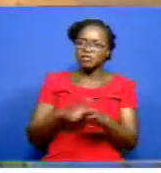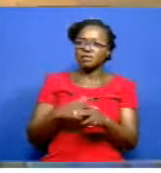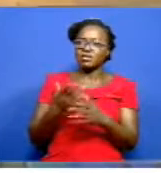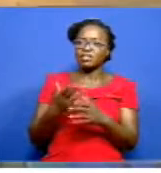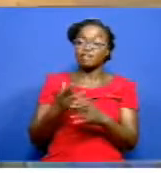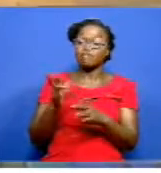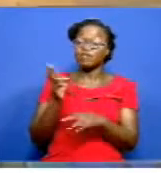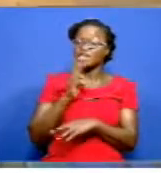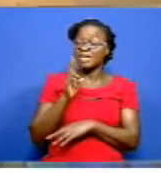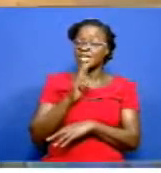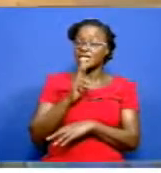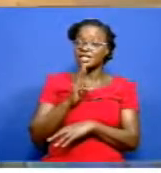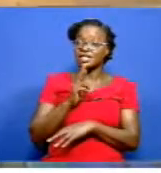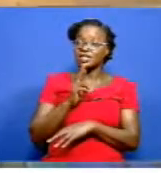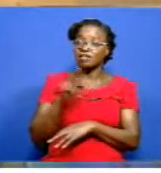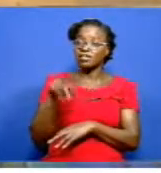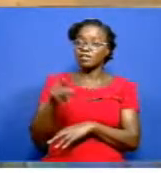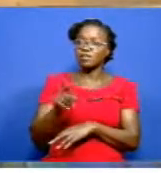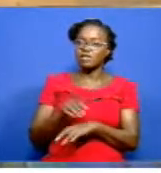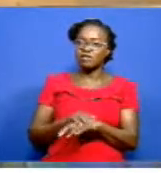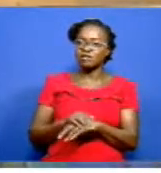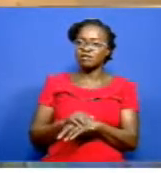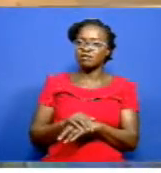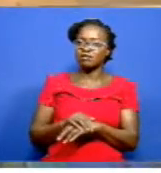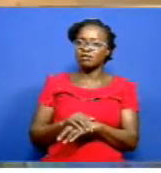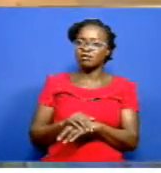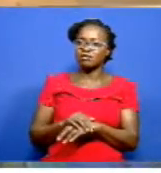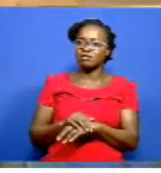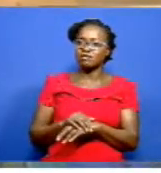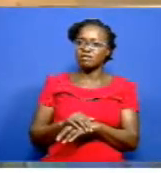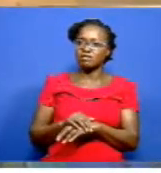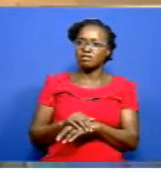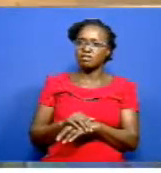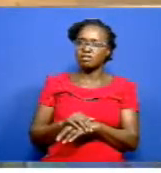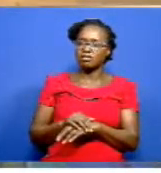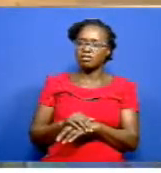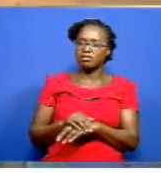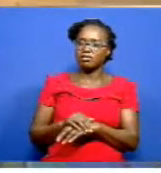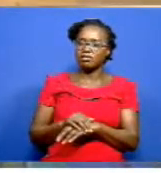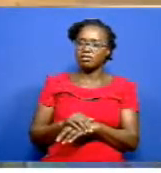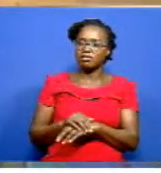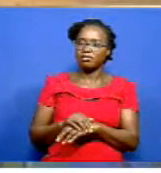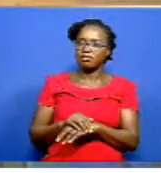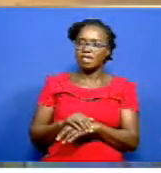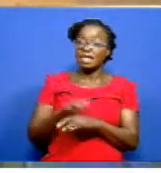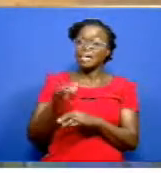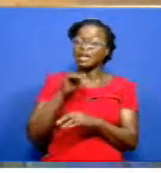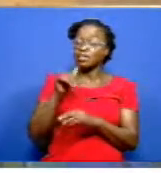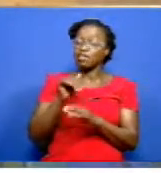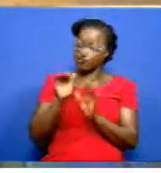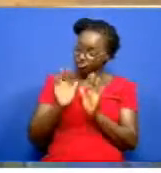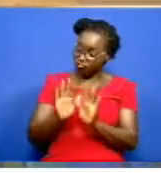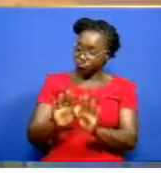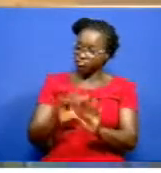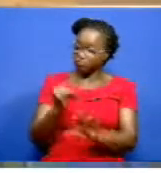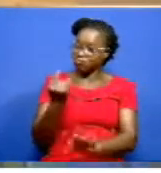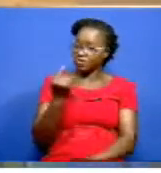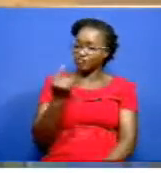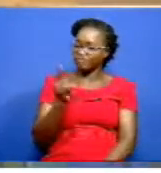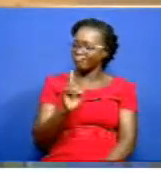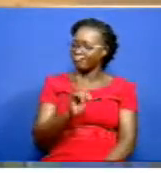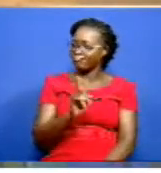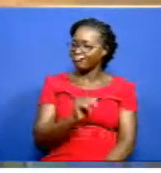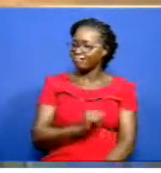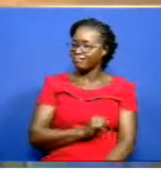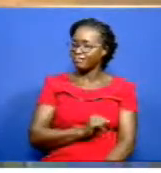risk for themselves, they are a risk for themselves. So hawezi achwa kwa wenyewe, so hawezi achwa